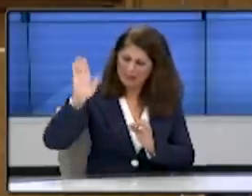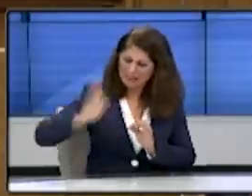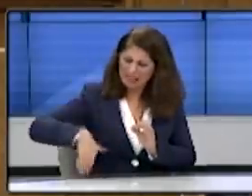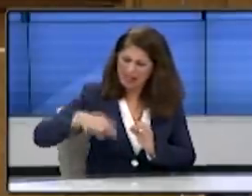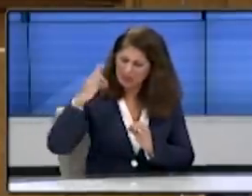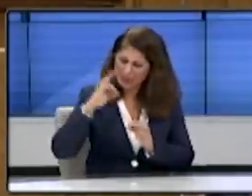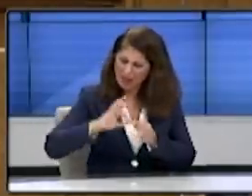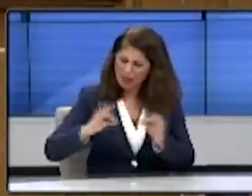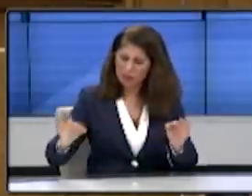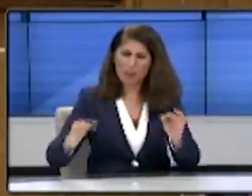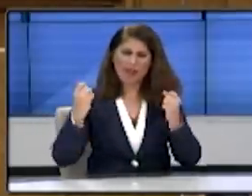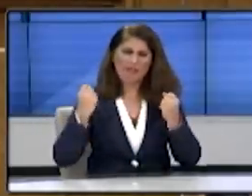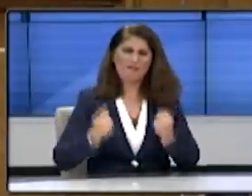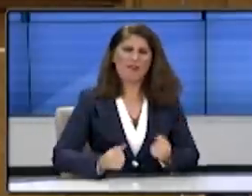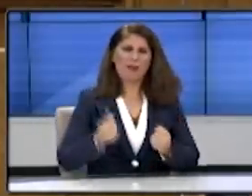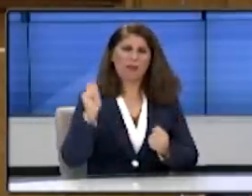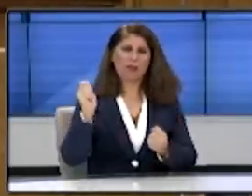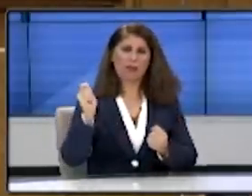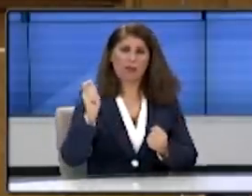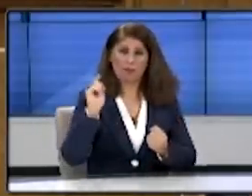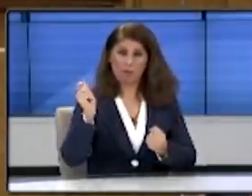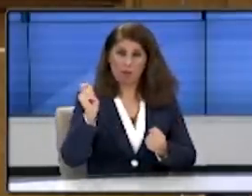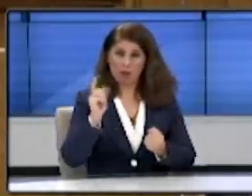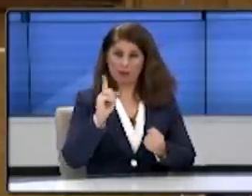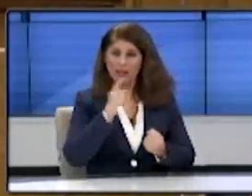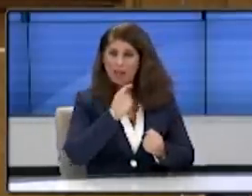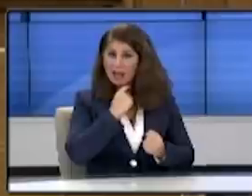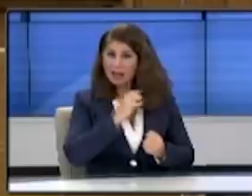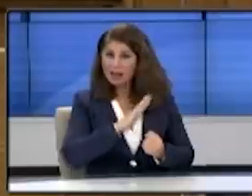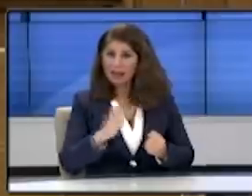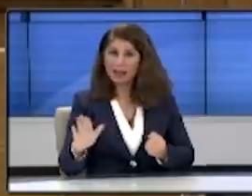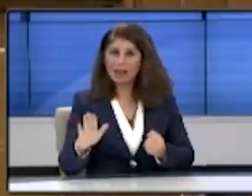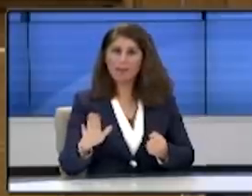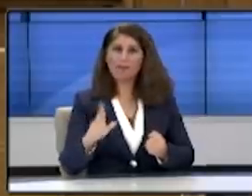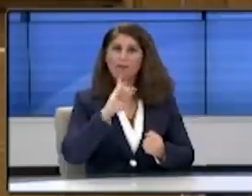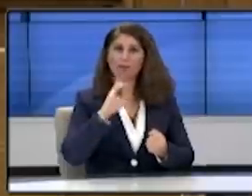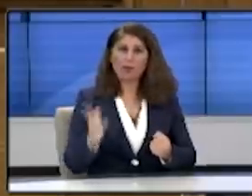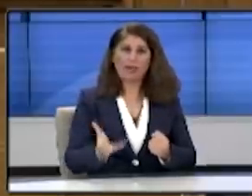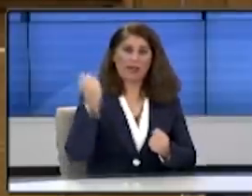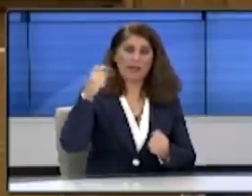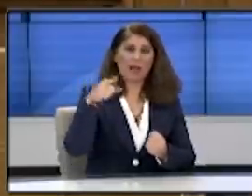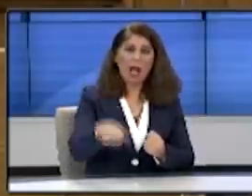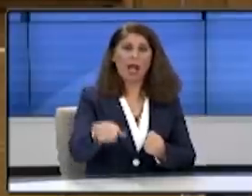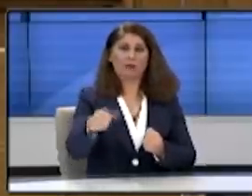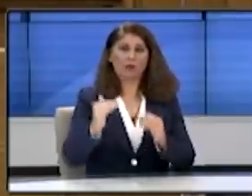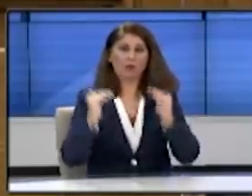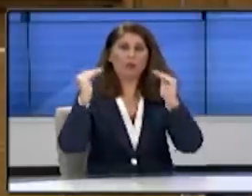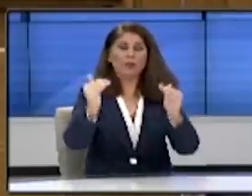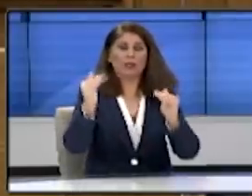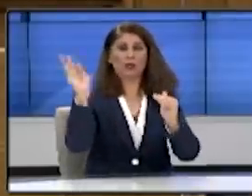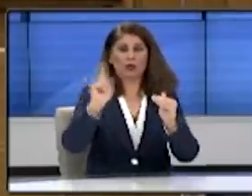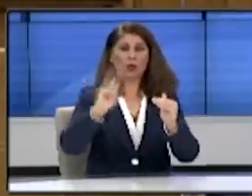βάρβαρη αντιλαϊκή πολιτική. Πολιτική για σας αναγκαία για να διασφαλίσετε αυτούς τους ψηλούς